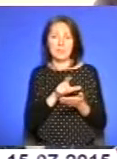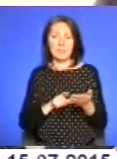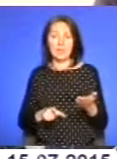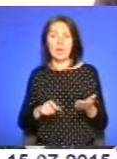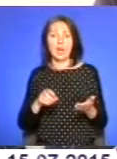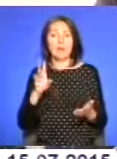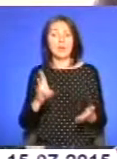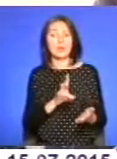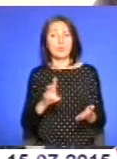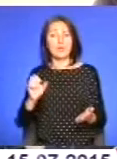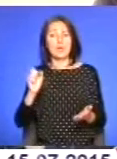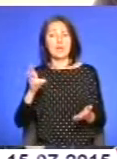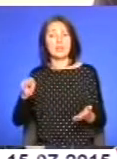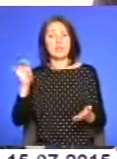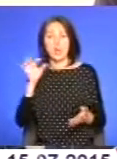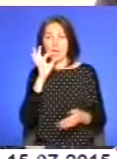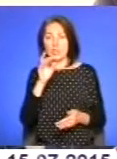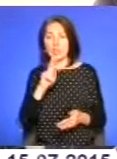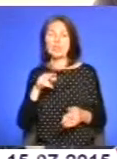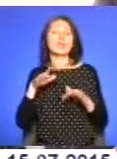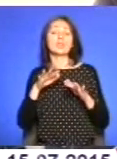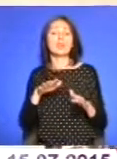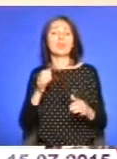як діяти кожному громадянину, як діяти